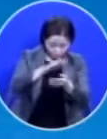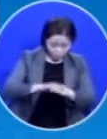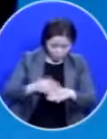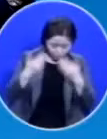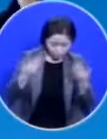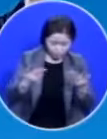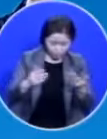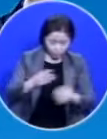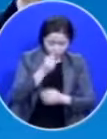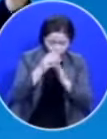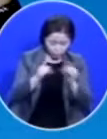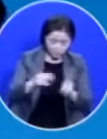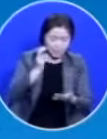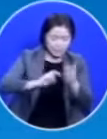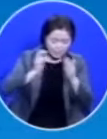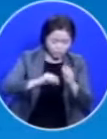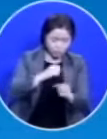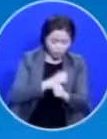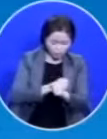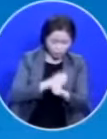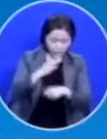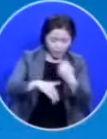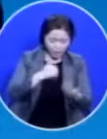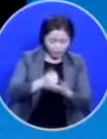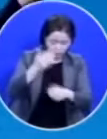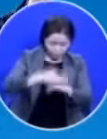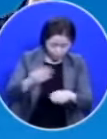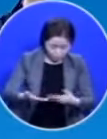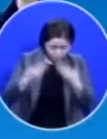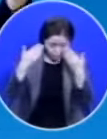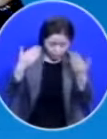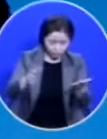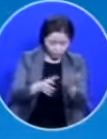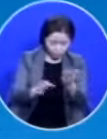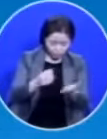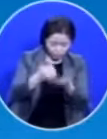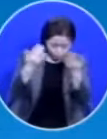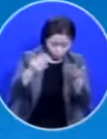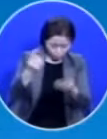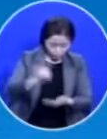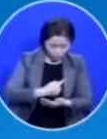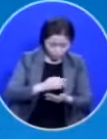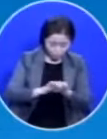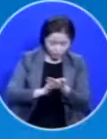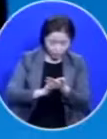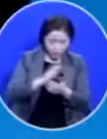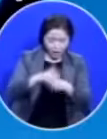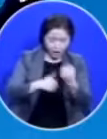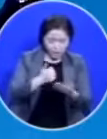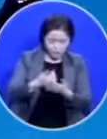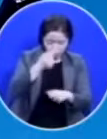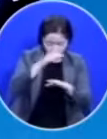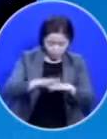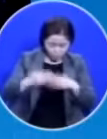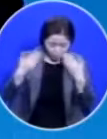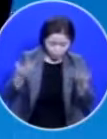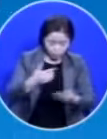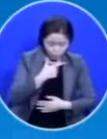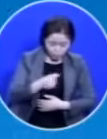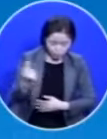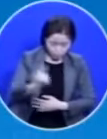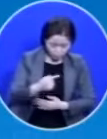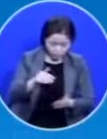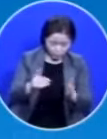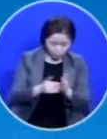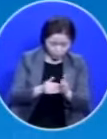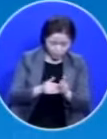찬송하라 왔으며 하나님께 감사 예을 드리러 왔으며 하나님 예배드리고 싶어 왔습니다